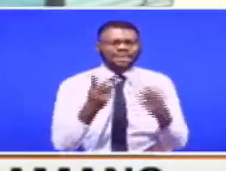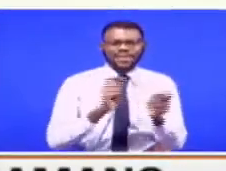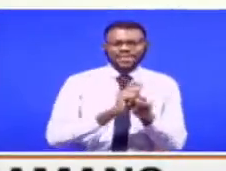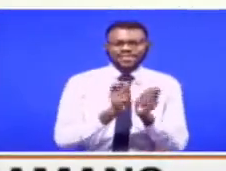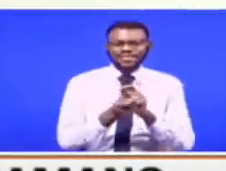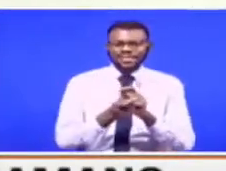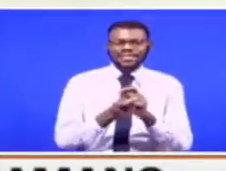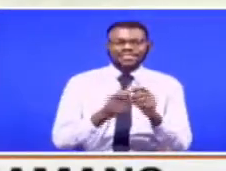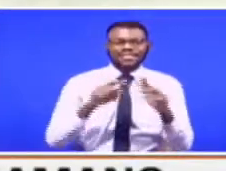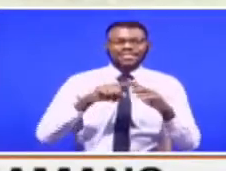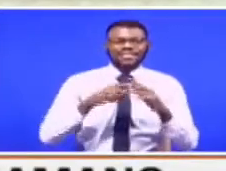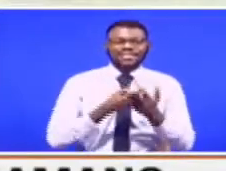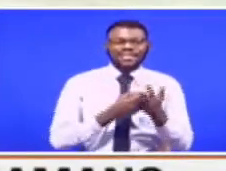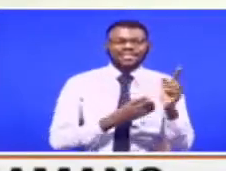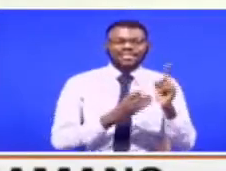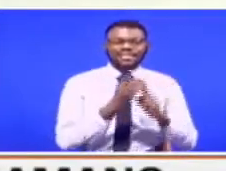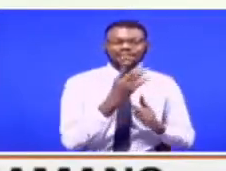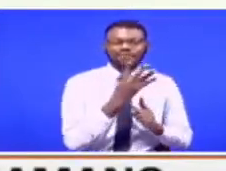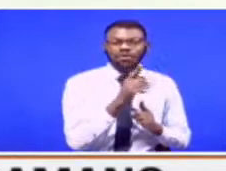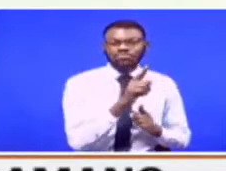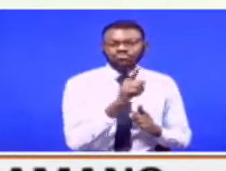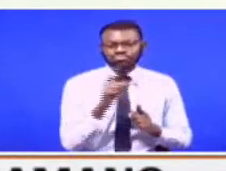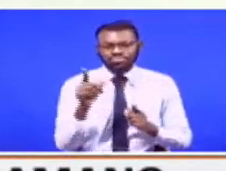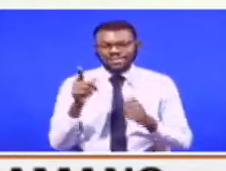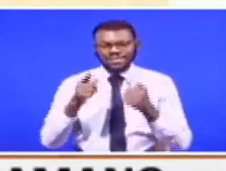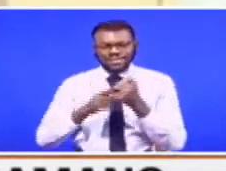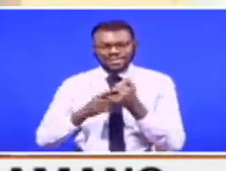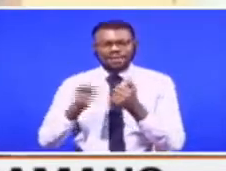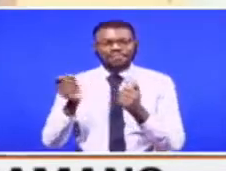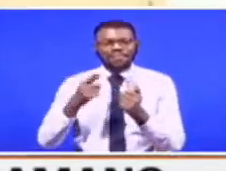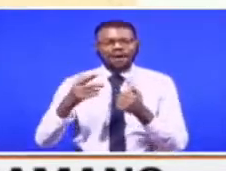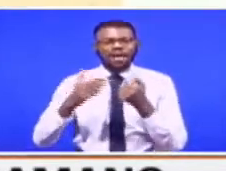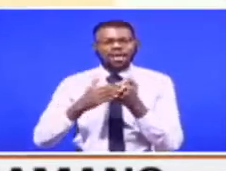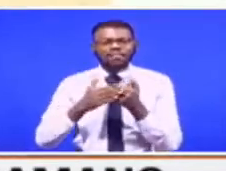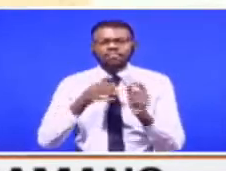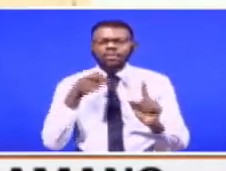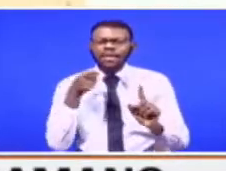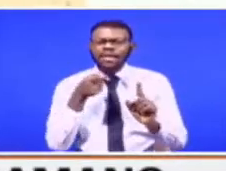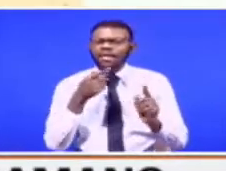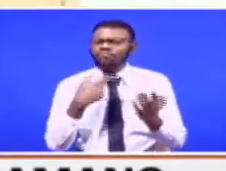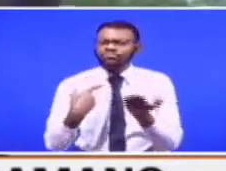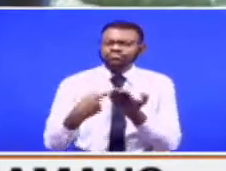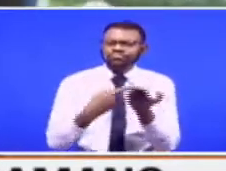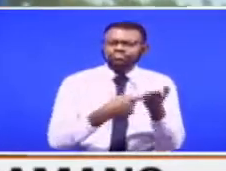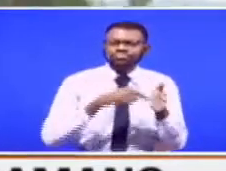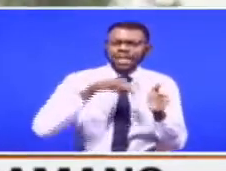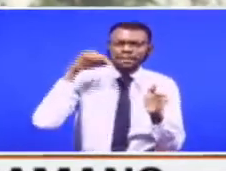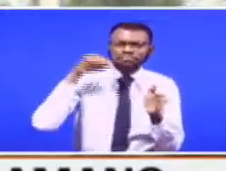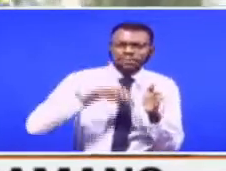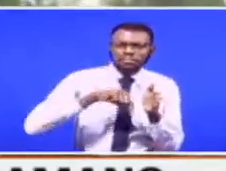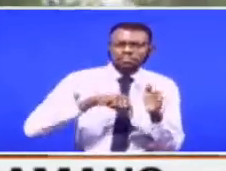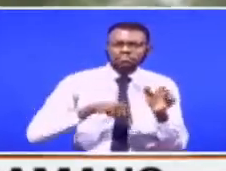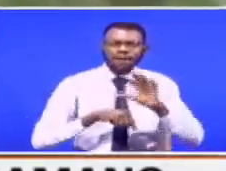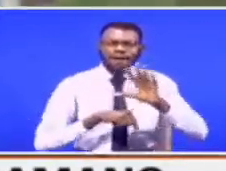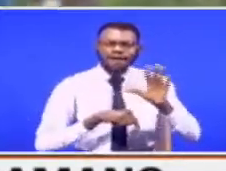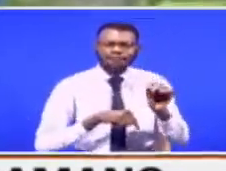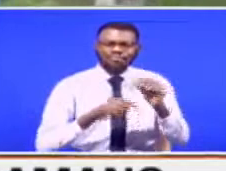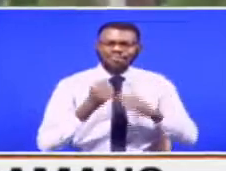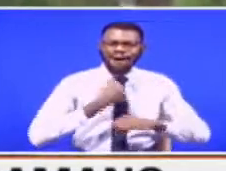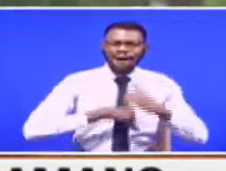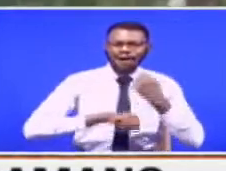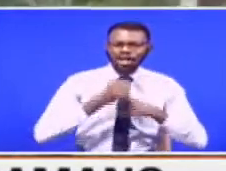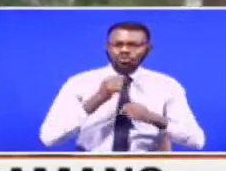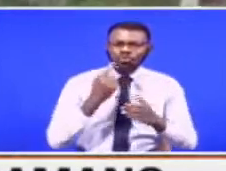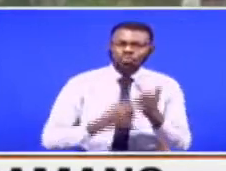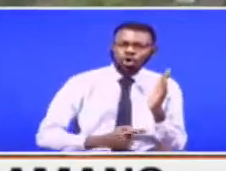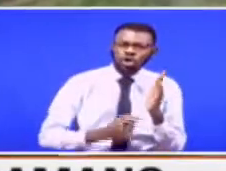kufanyika mwezi Septemba kuanzia tarehe 4 hadi tarehe 6 ili kujadili kwa undani hatua ambazo bara la Afrika litachukua dhidi